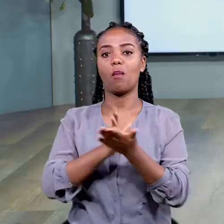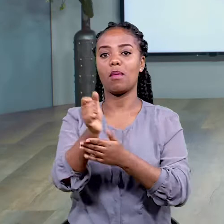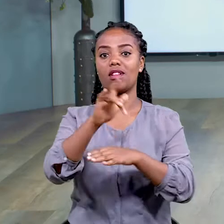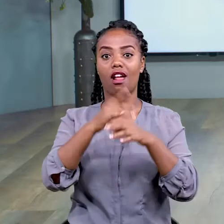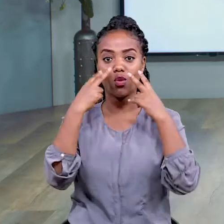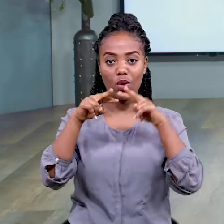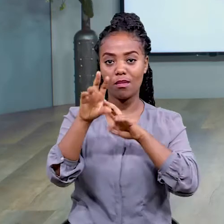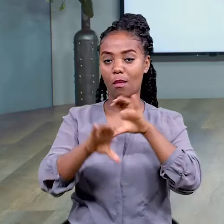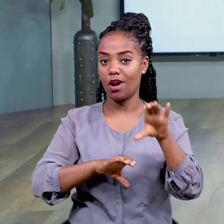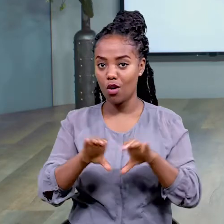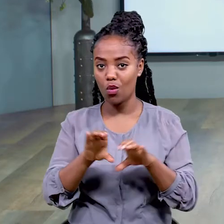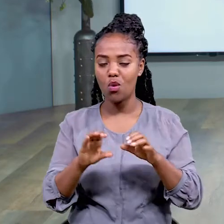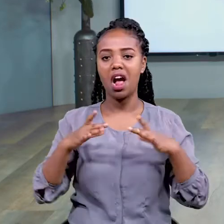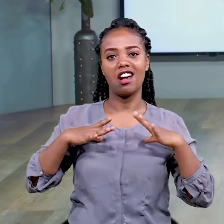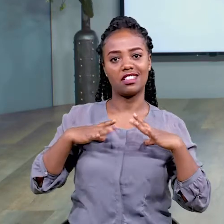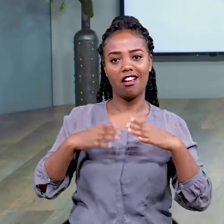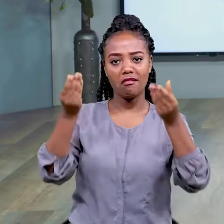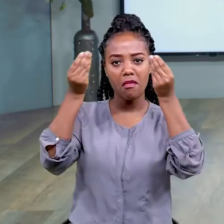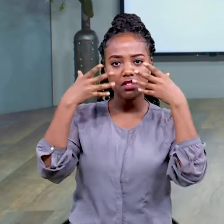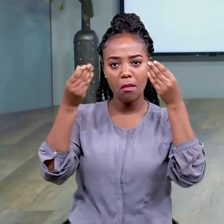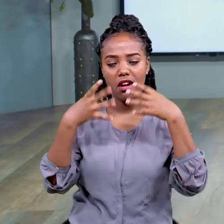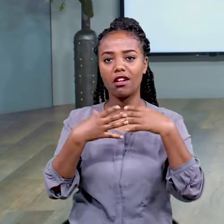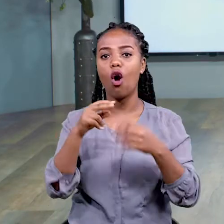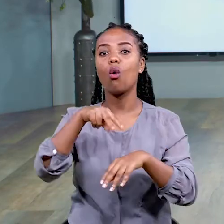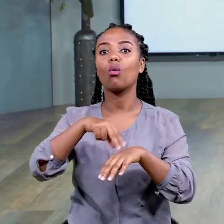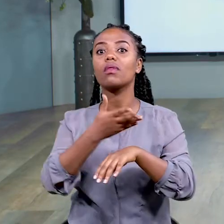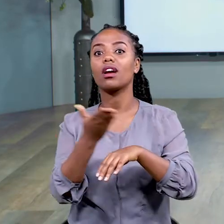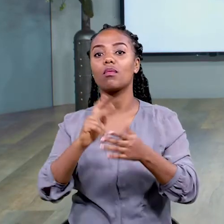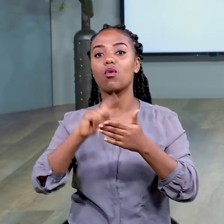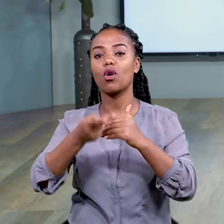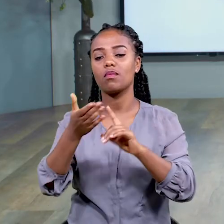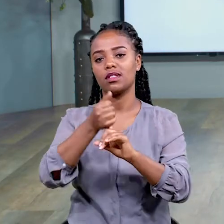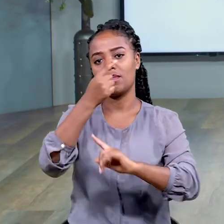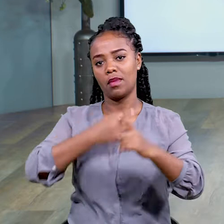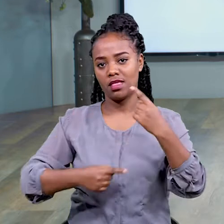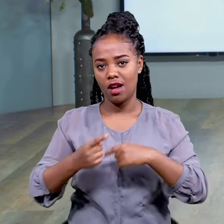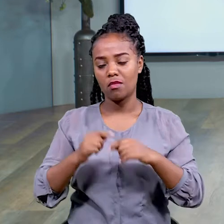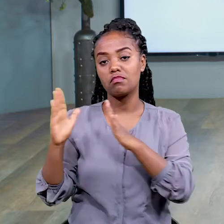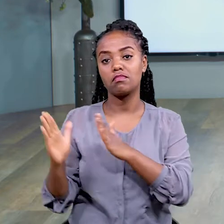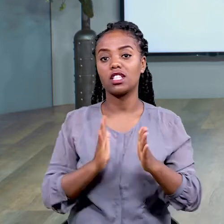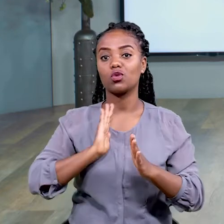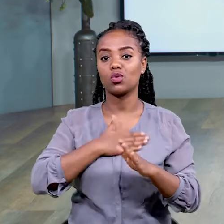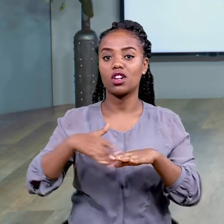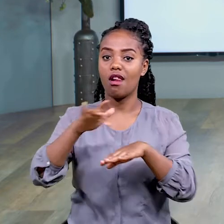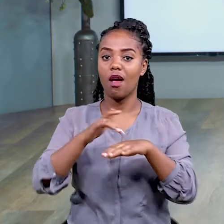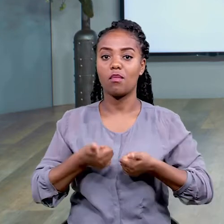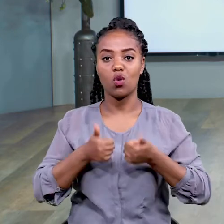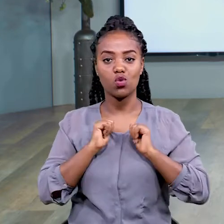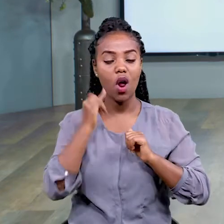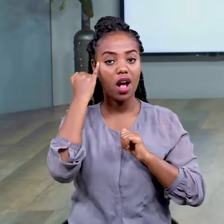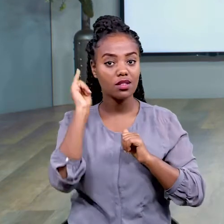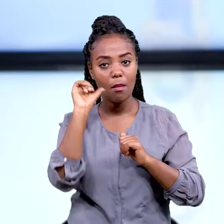በሰብአዊ መብቶች ላይ ትኩረታቸውን የሚያደርጉ አዝናኝ አስተማሪ ቁም ነገርኛ ፕሮግራሞችን ይዘንላችሁ መጥተናል። በዝግጅቶቻችን